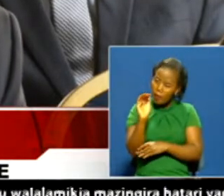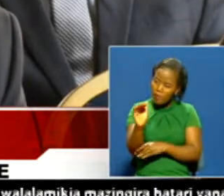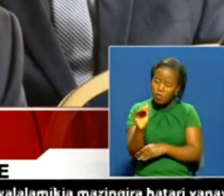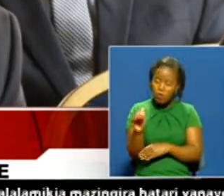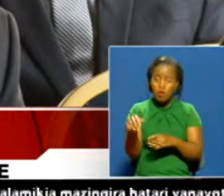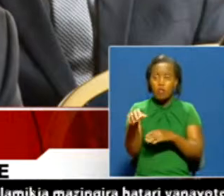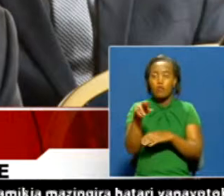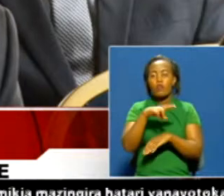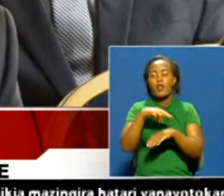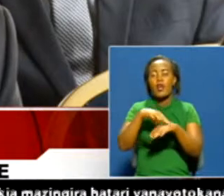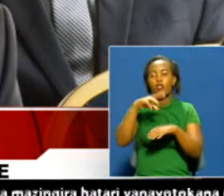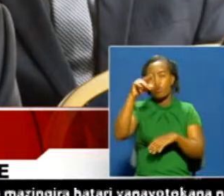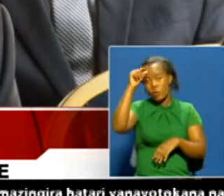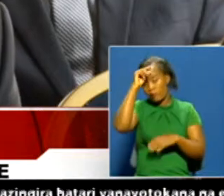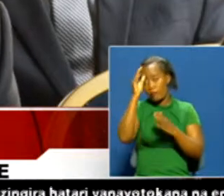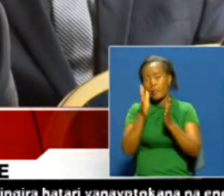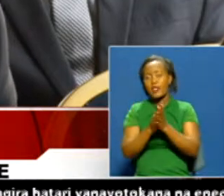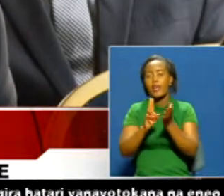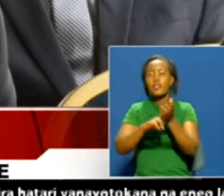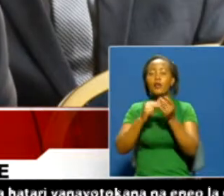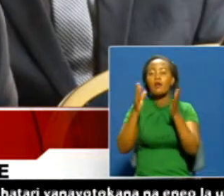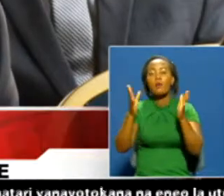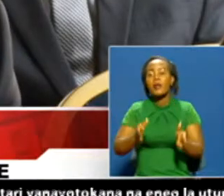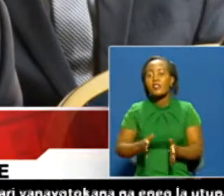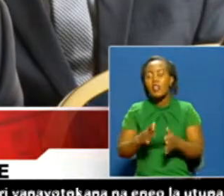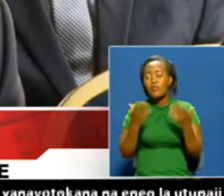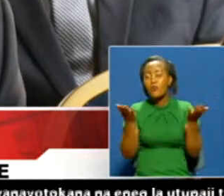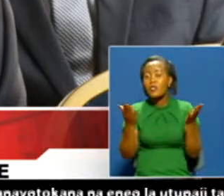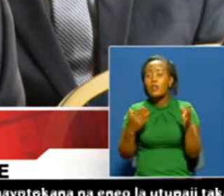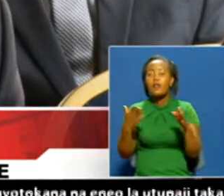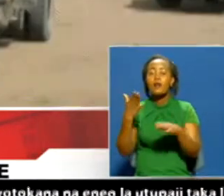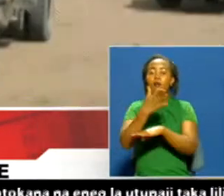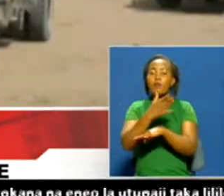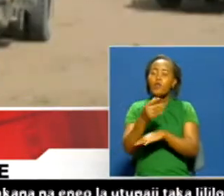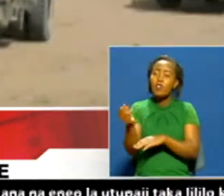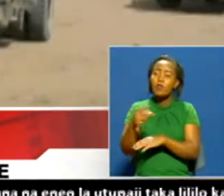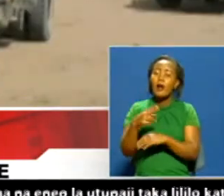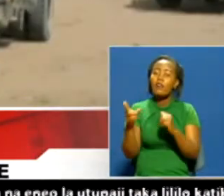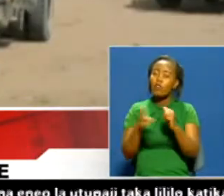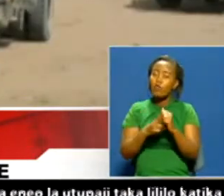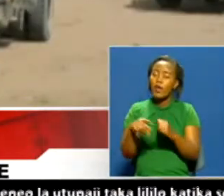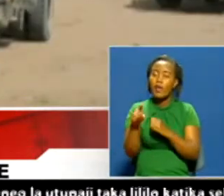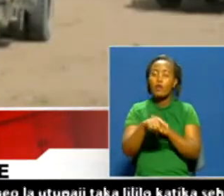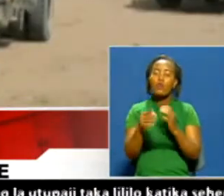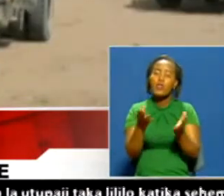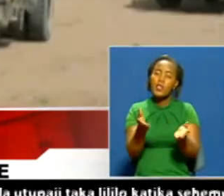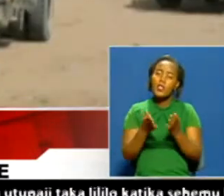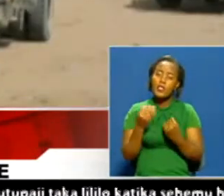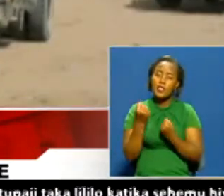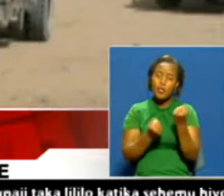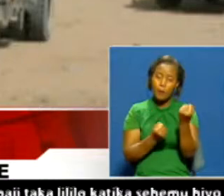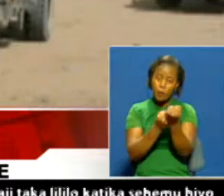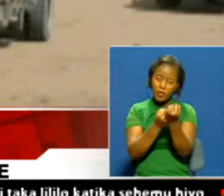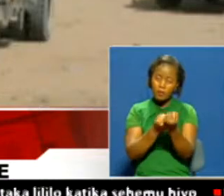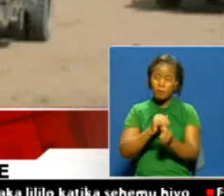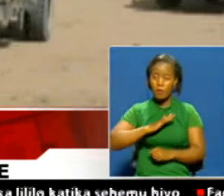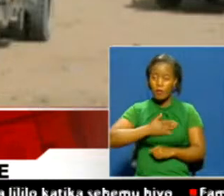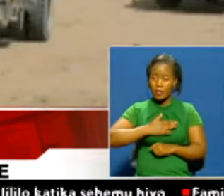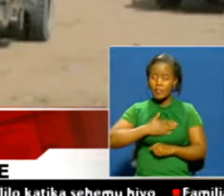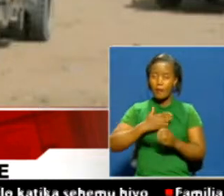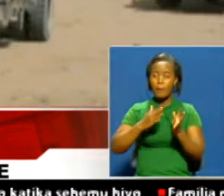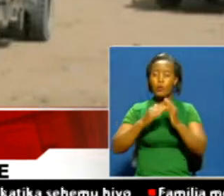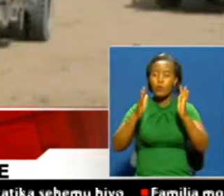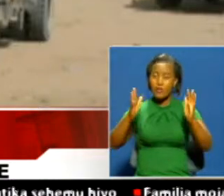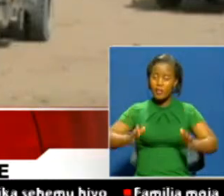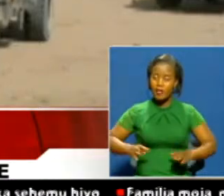partners that beyond July we'll need quite substantive support. Viongozi wa kaunti ya Samburu wakati huo huo wametoa